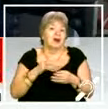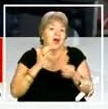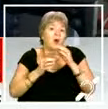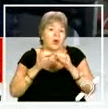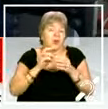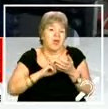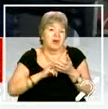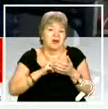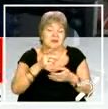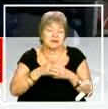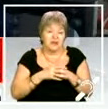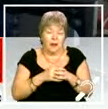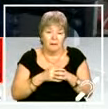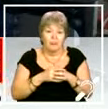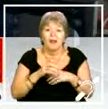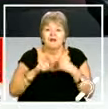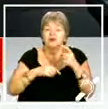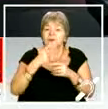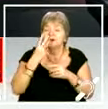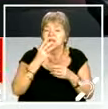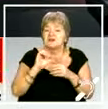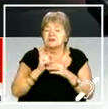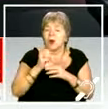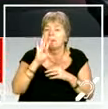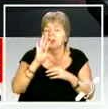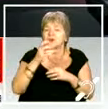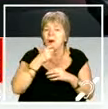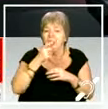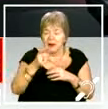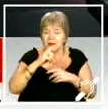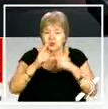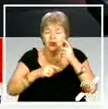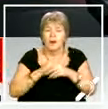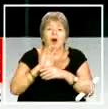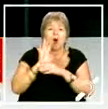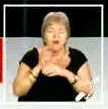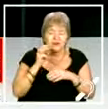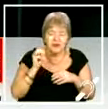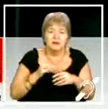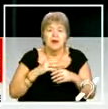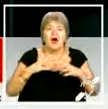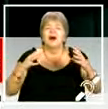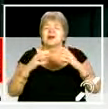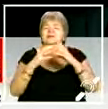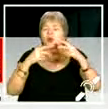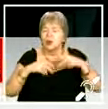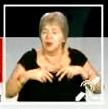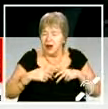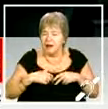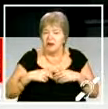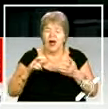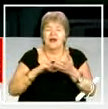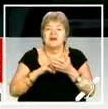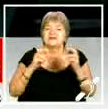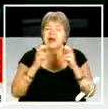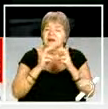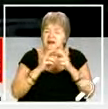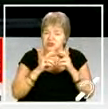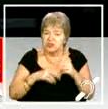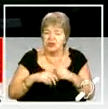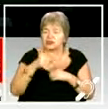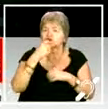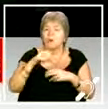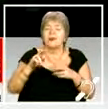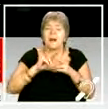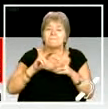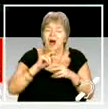economică, mai ales că venim după 3-4 ani de alte crize, pandemică, război Ucraina, criza energiei, creștere de prețuri materii